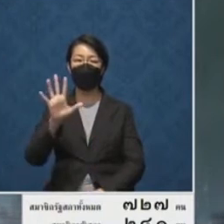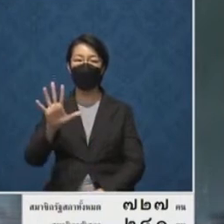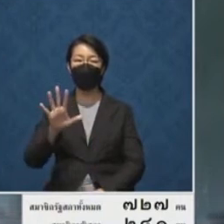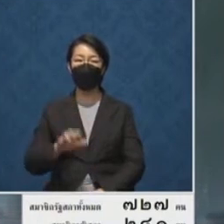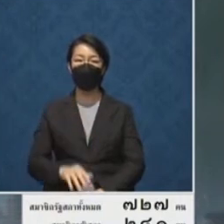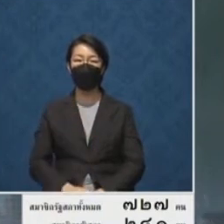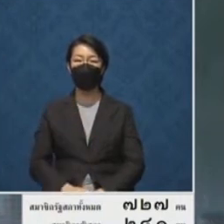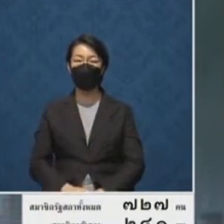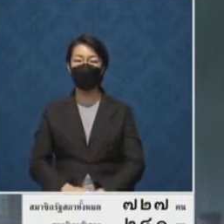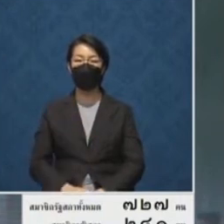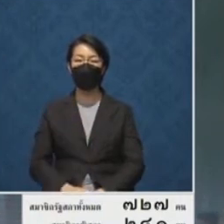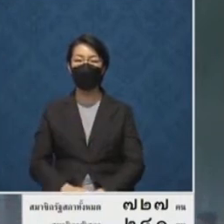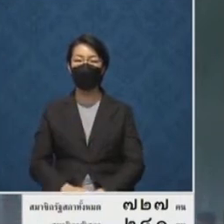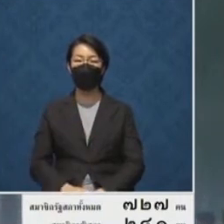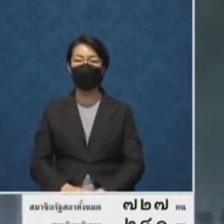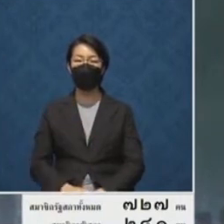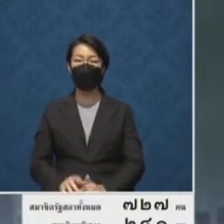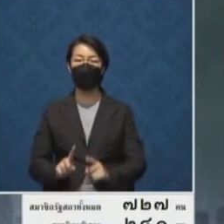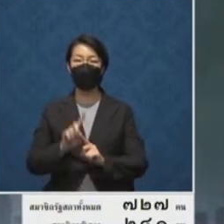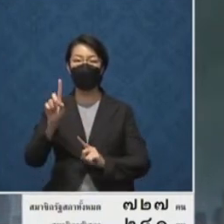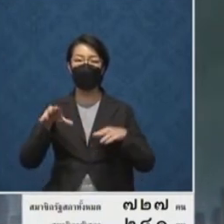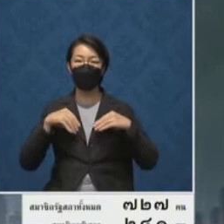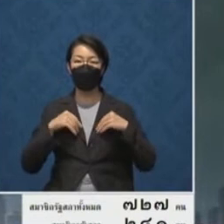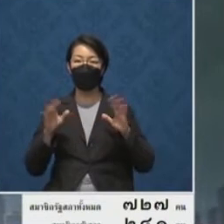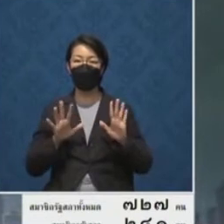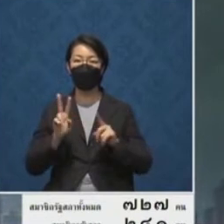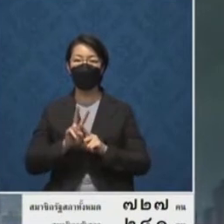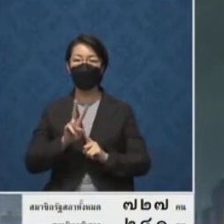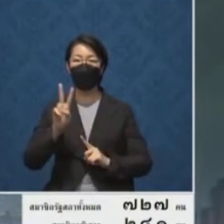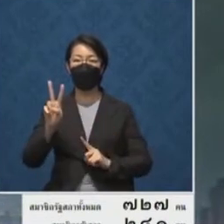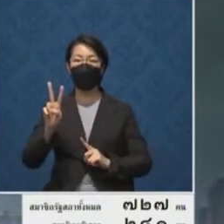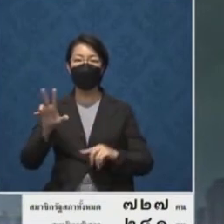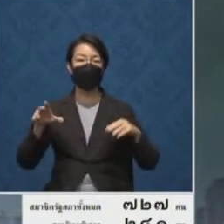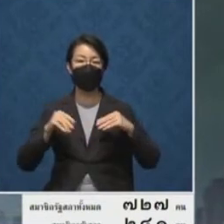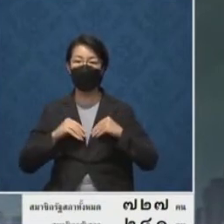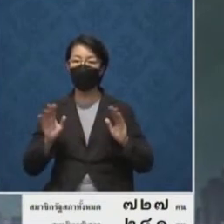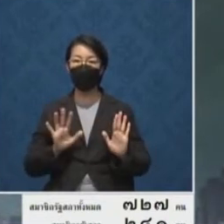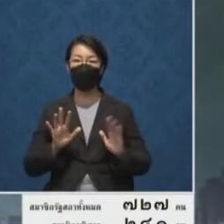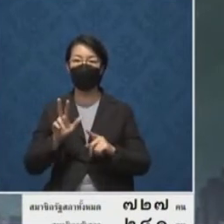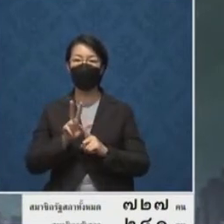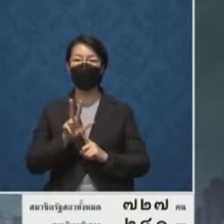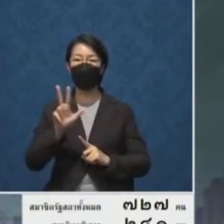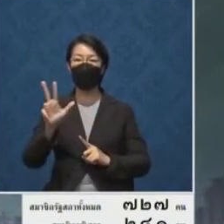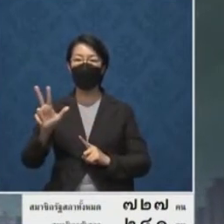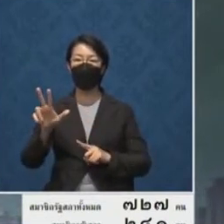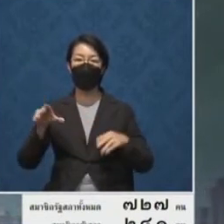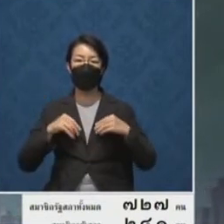535พลเรือโทสนธยาน้อยฉายา 1ไม่รับหลักการ2ไม่รับหลัก